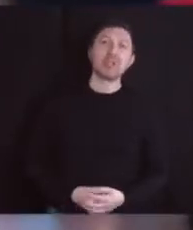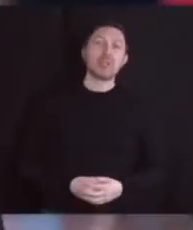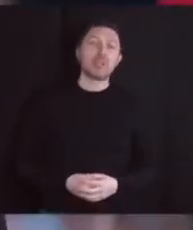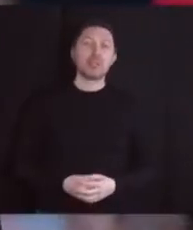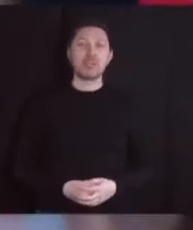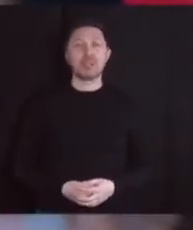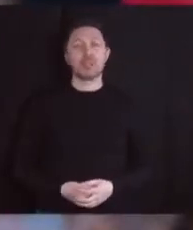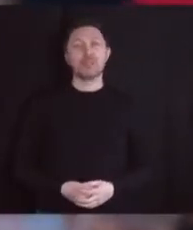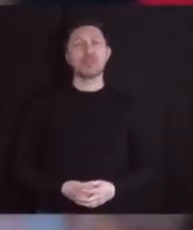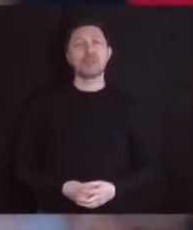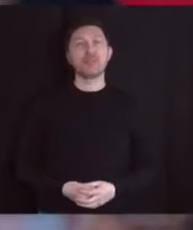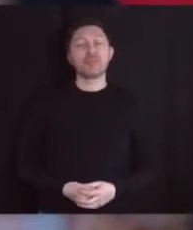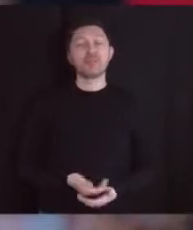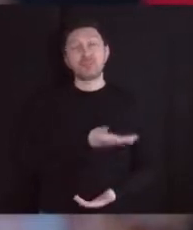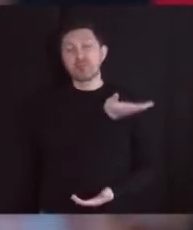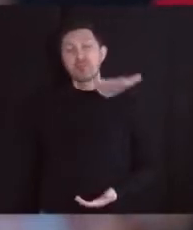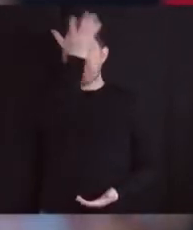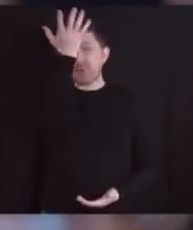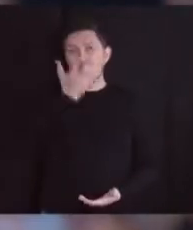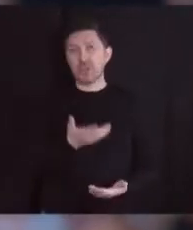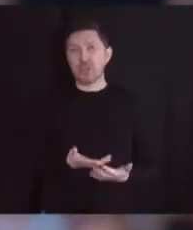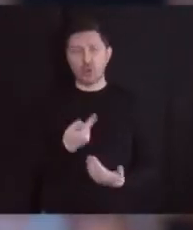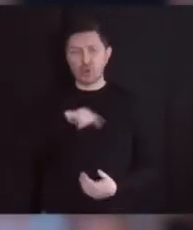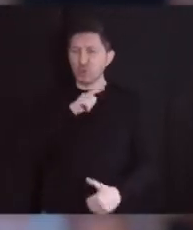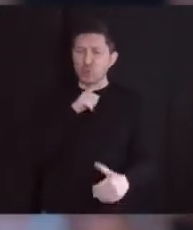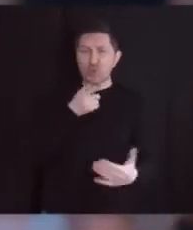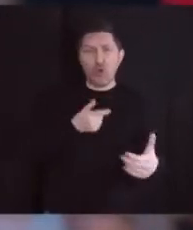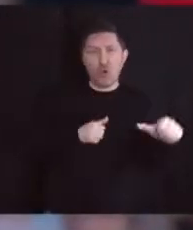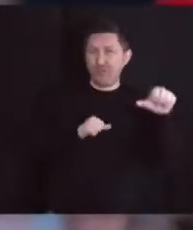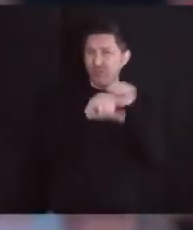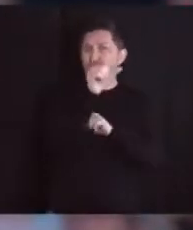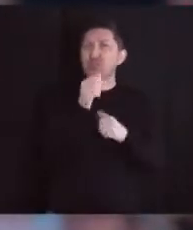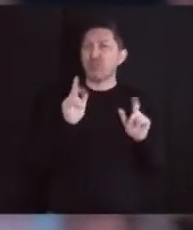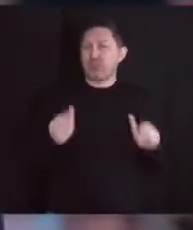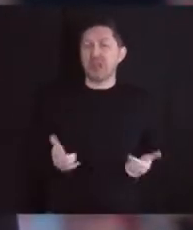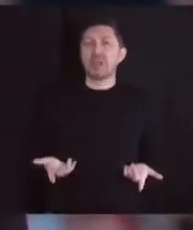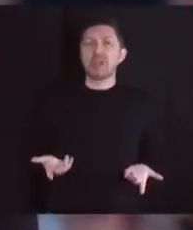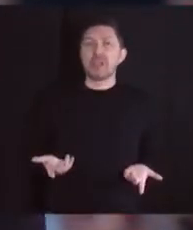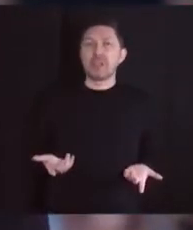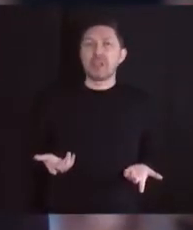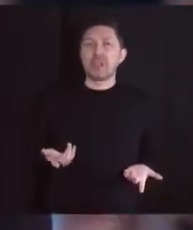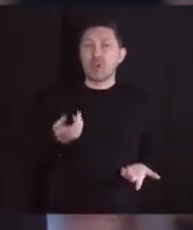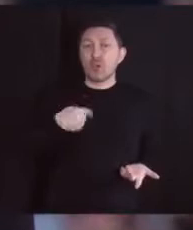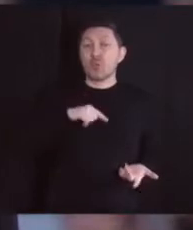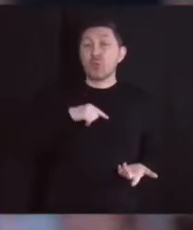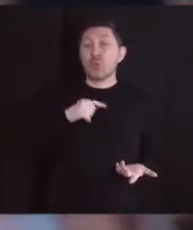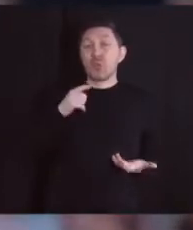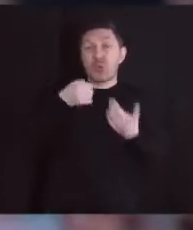Ces autres, nous sommes leur revanche, nous sommes leur sourire